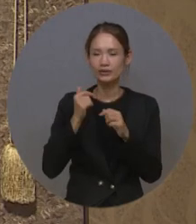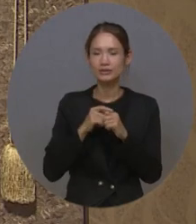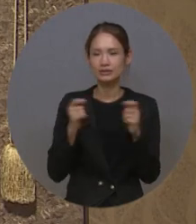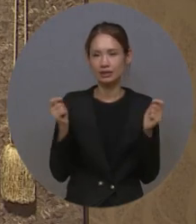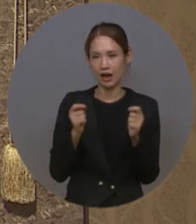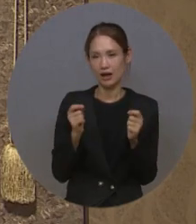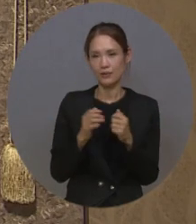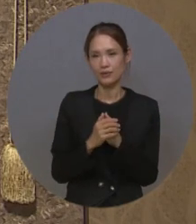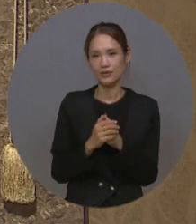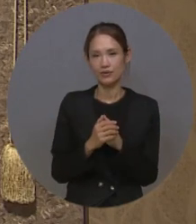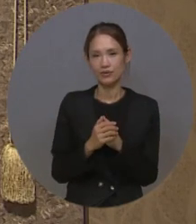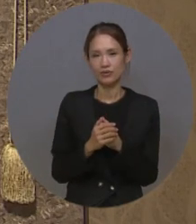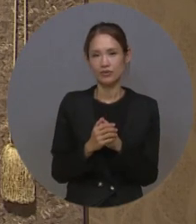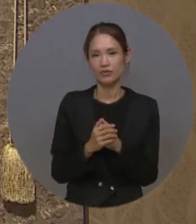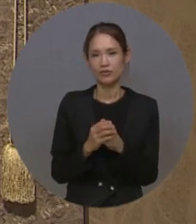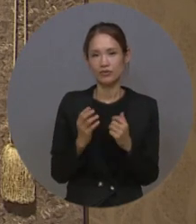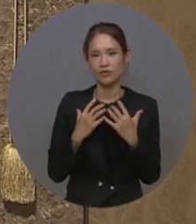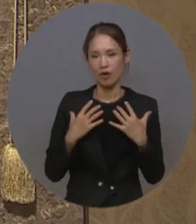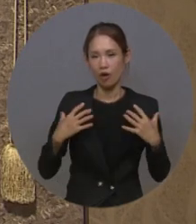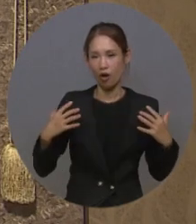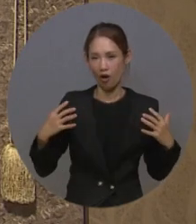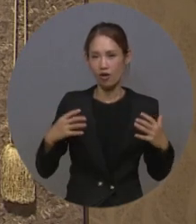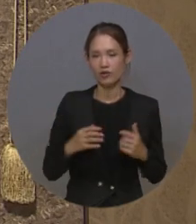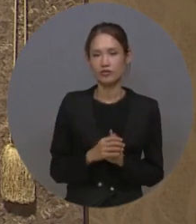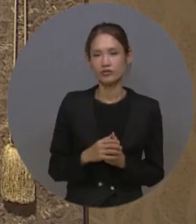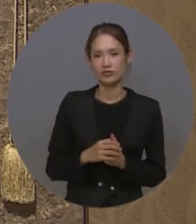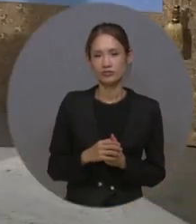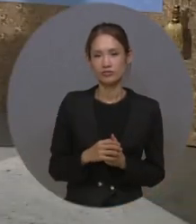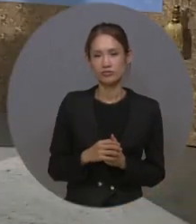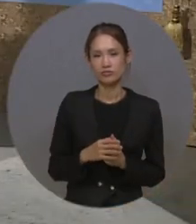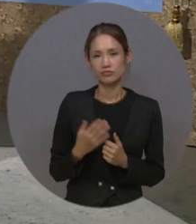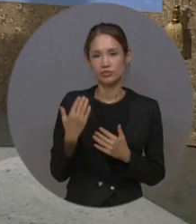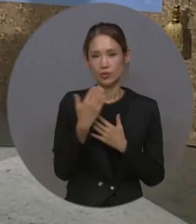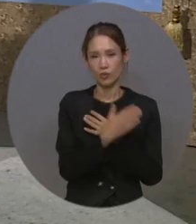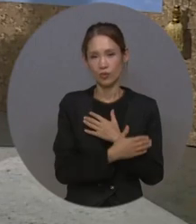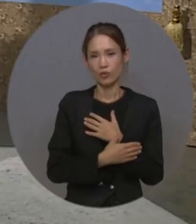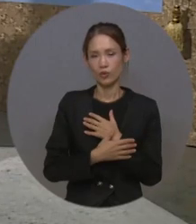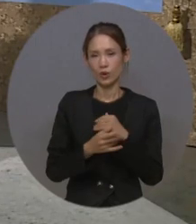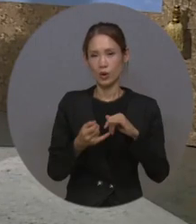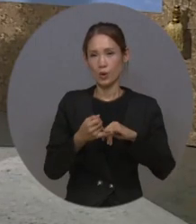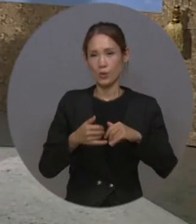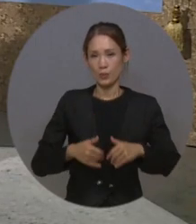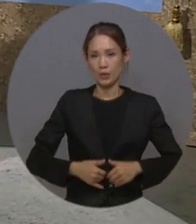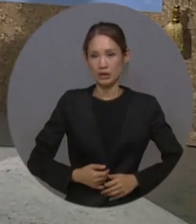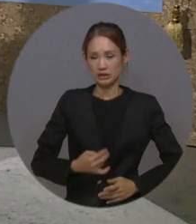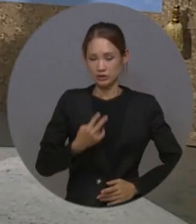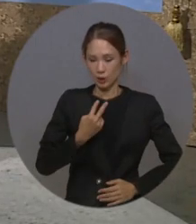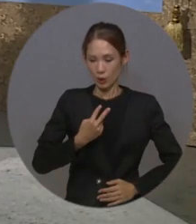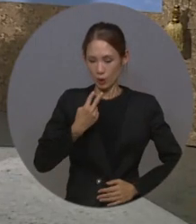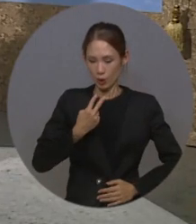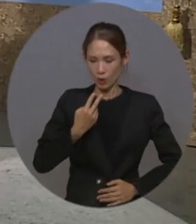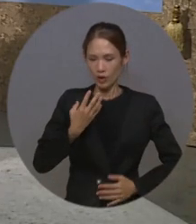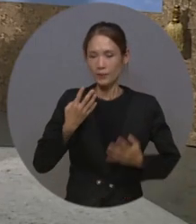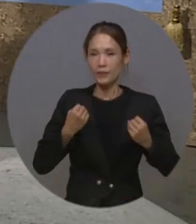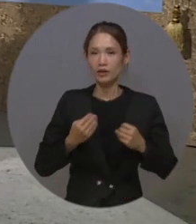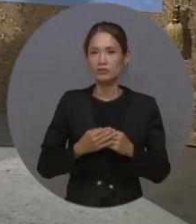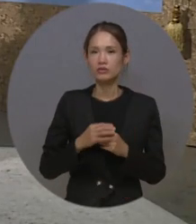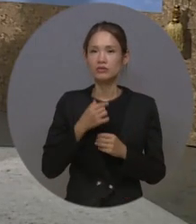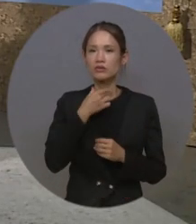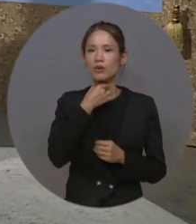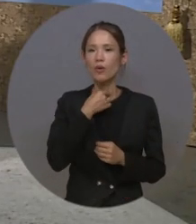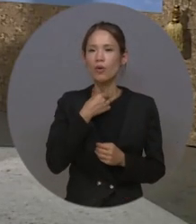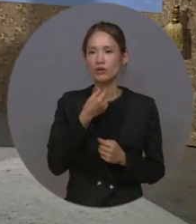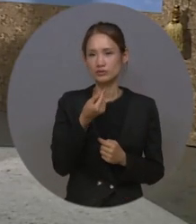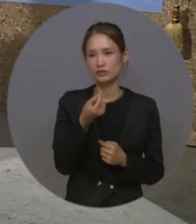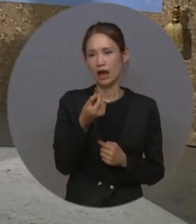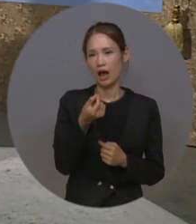또 발육은 좋아서 덩치는 커졌죠. 그러면은 내 몸에서 필요한 산소는 많은데 여기는 좁아요. 네.